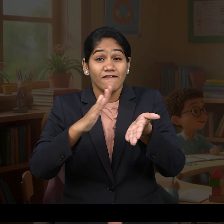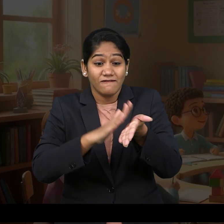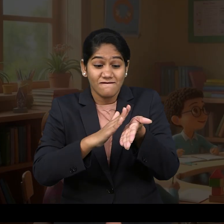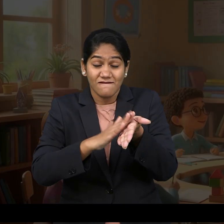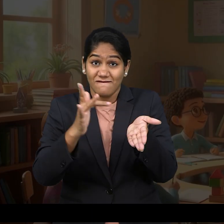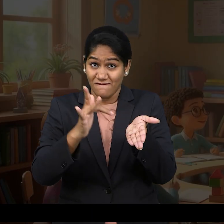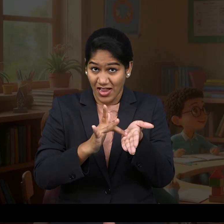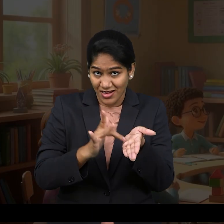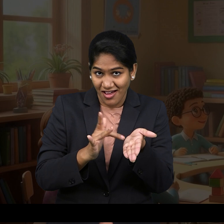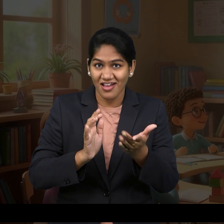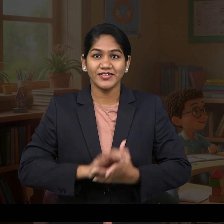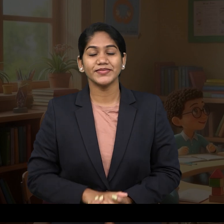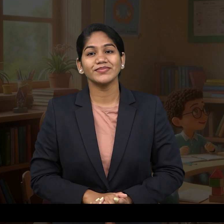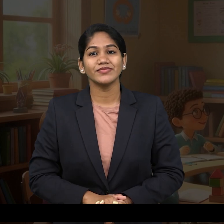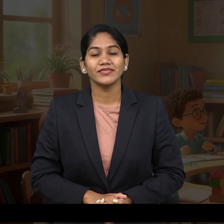వడ,